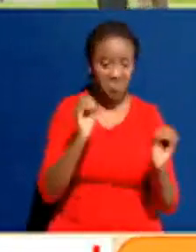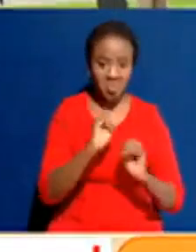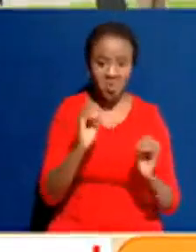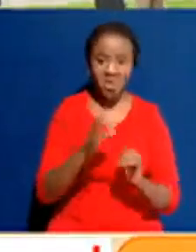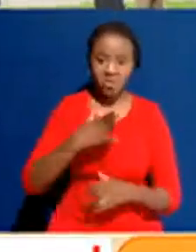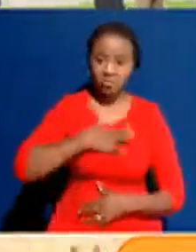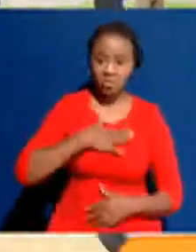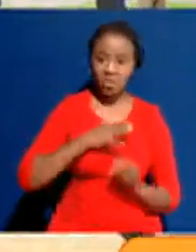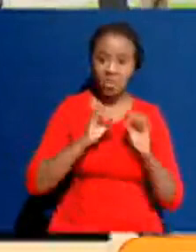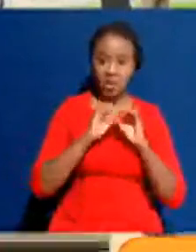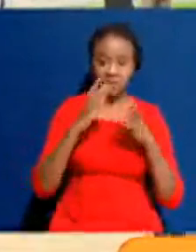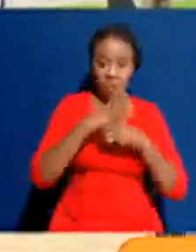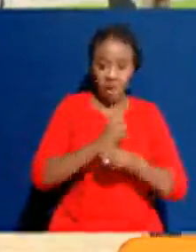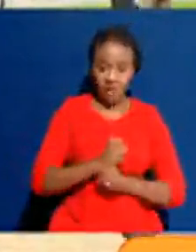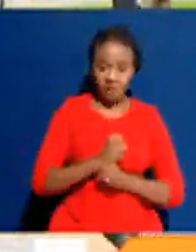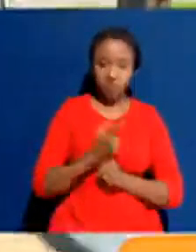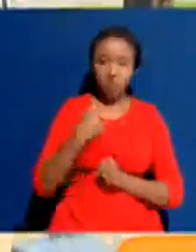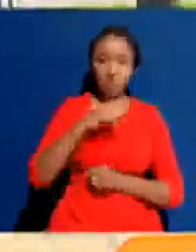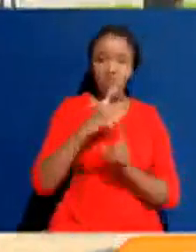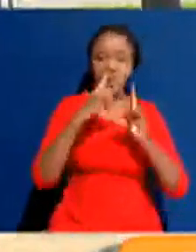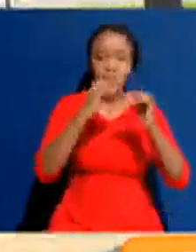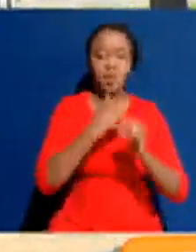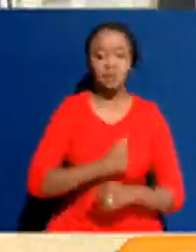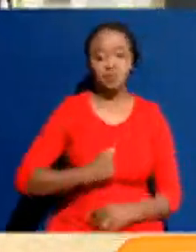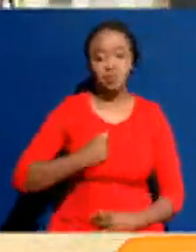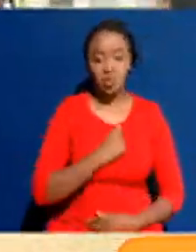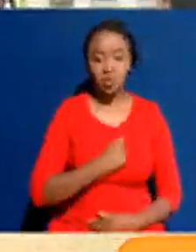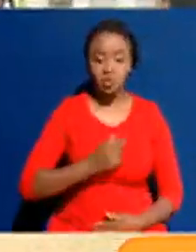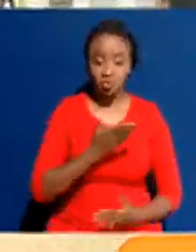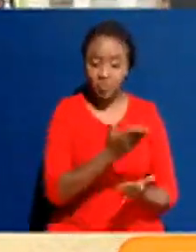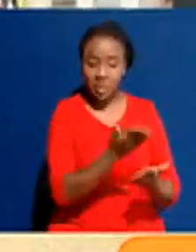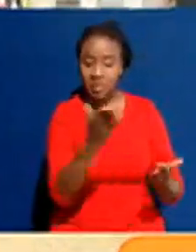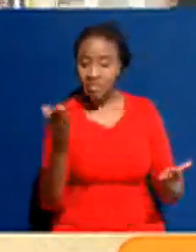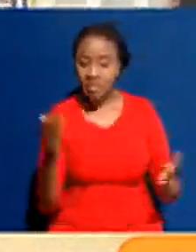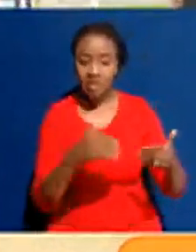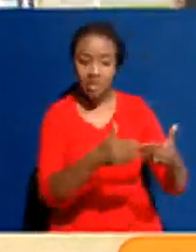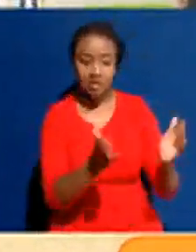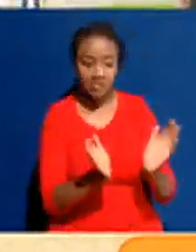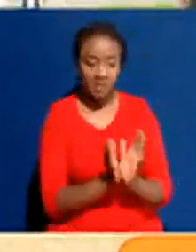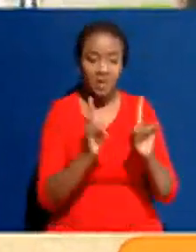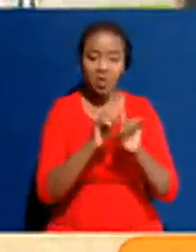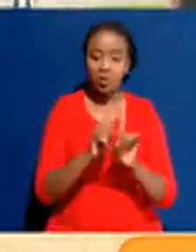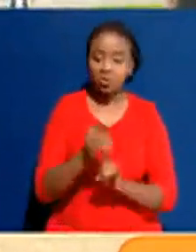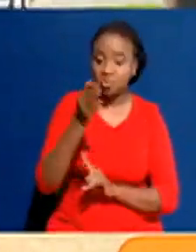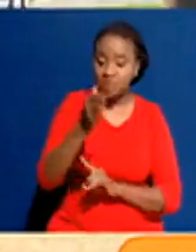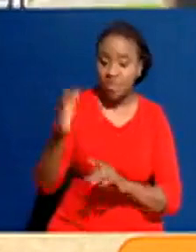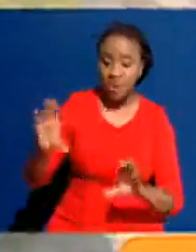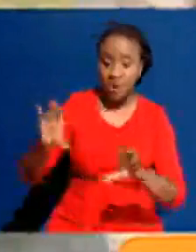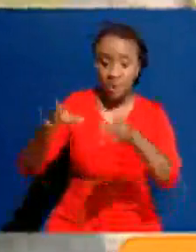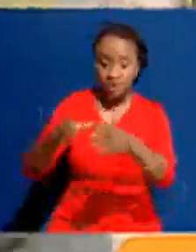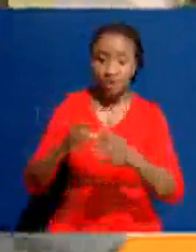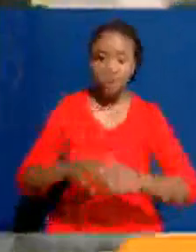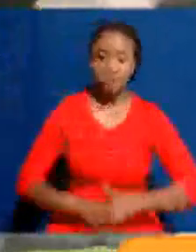shirika tumetoa ile apology yetu kwa familia zao na pia kwa communities ambazo zilitoka